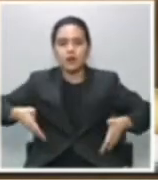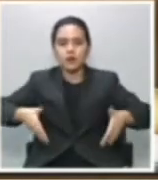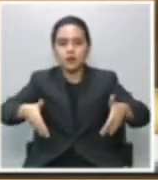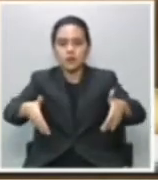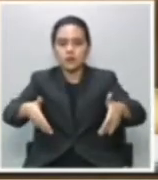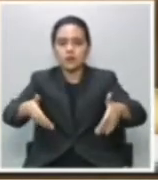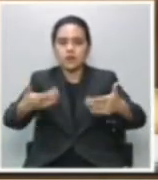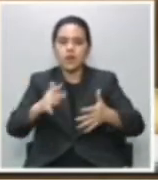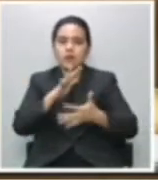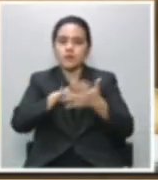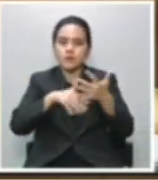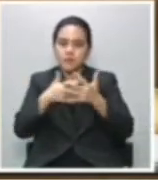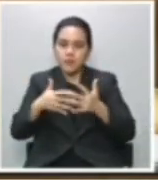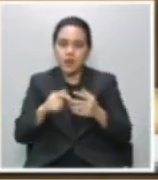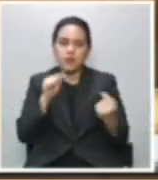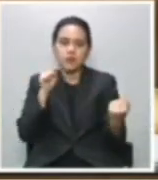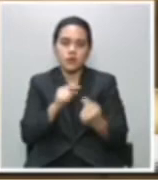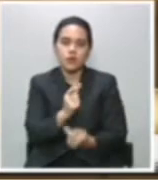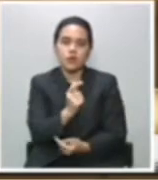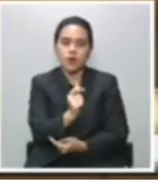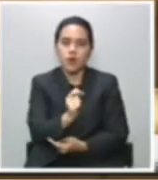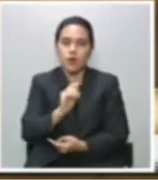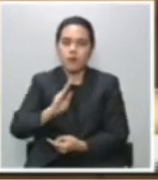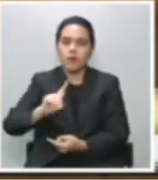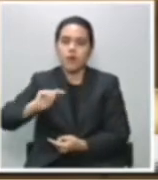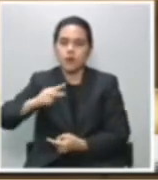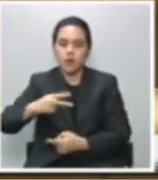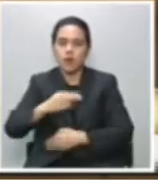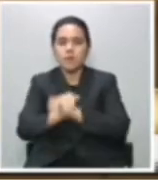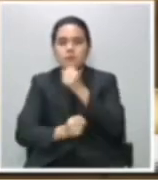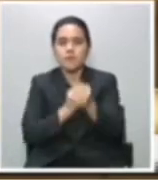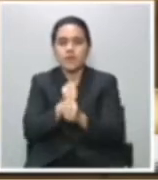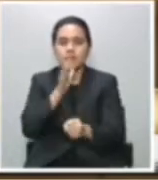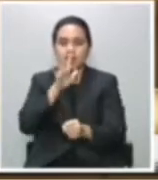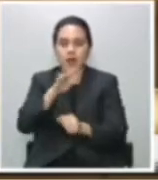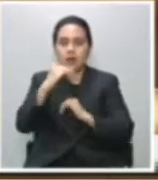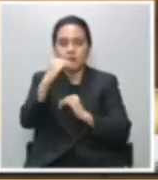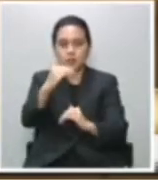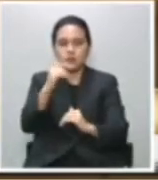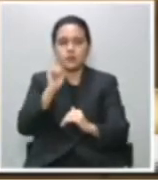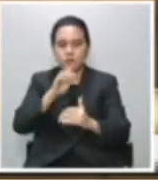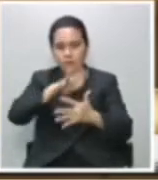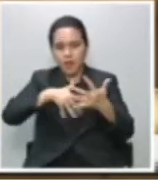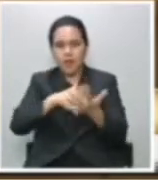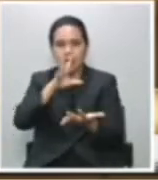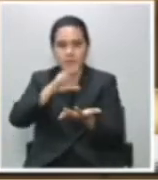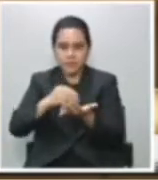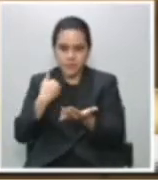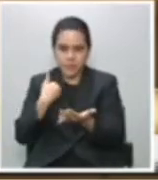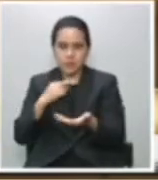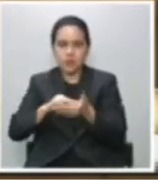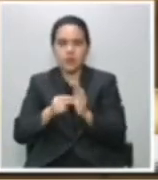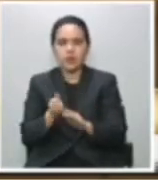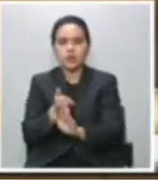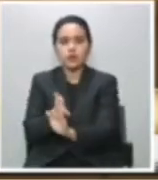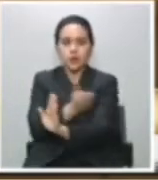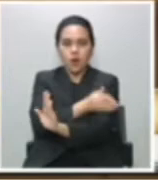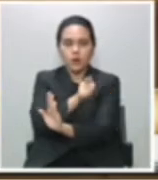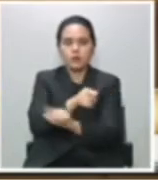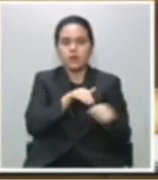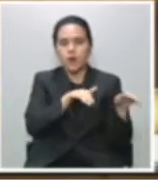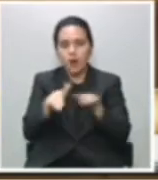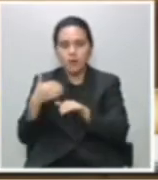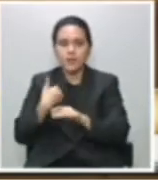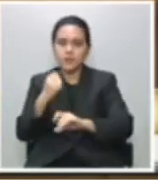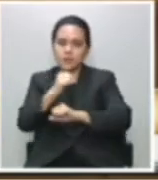และก็อยู่ในแผนพัฒนาขององค์กรปกครองส่วนท้องถิ่น5ปีนะครับจะต้องมีความพร้อมรูปแบบรายการนะครับสถานที่ก่